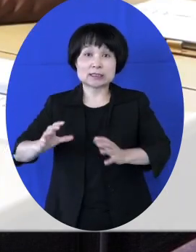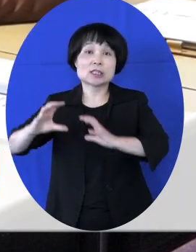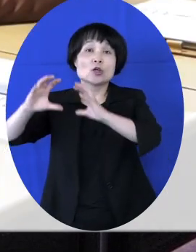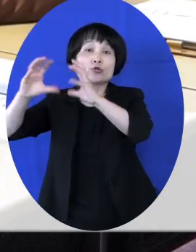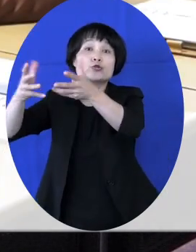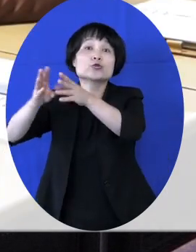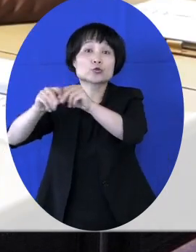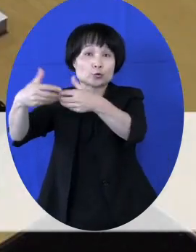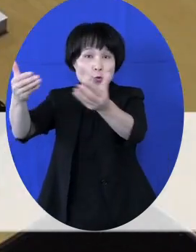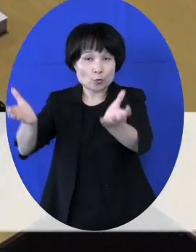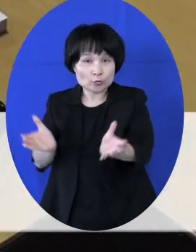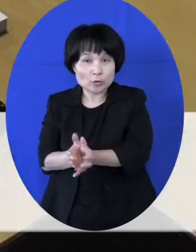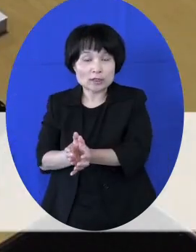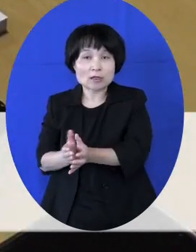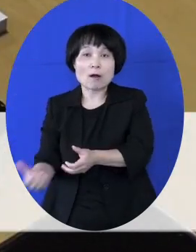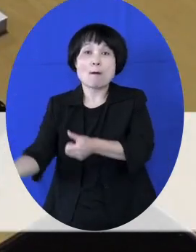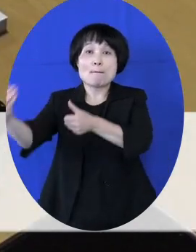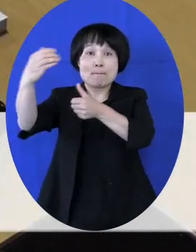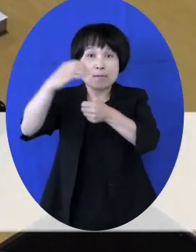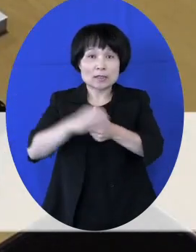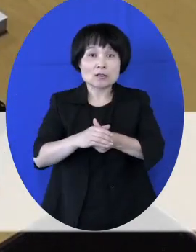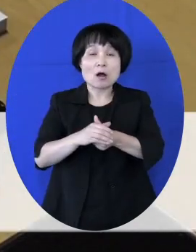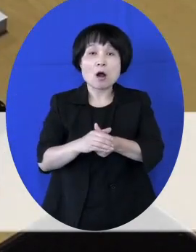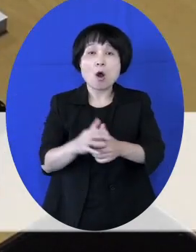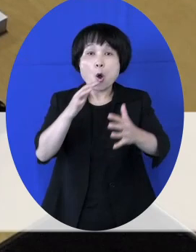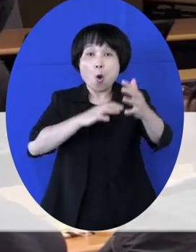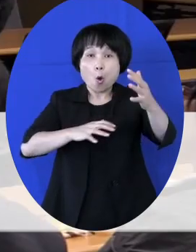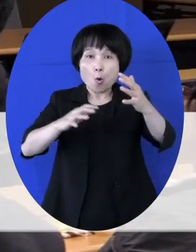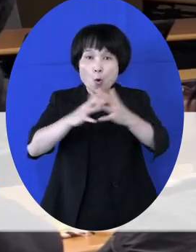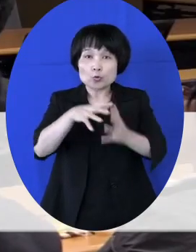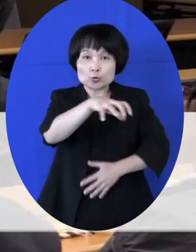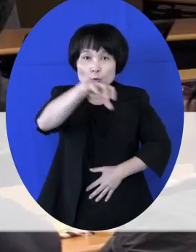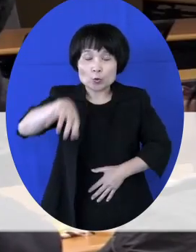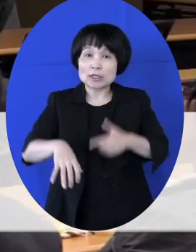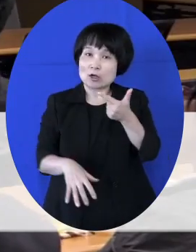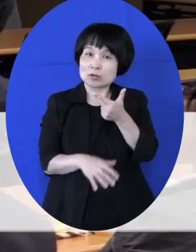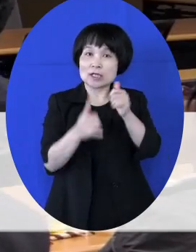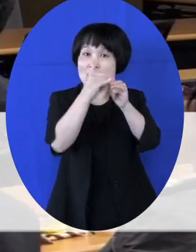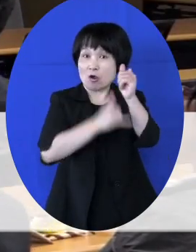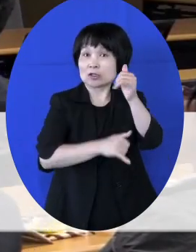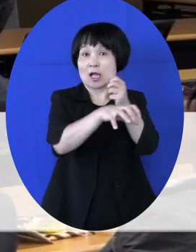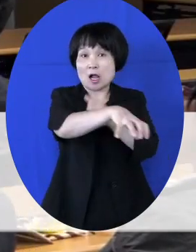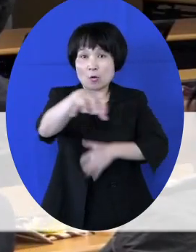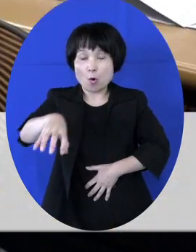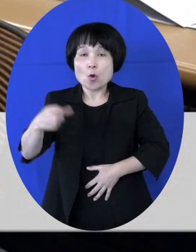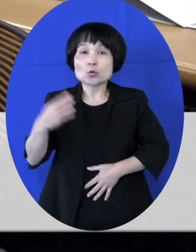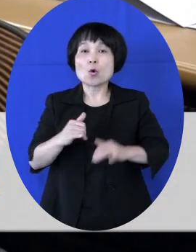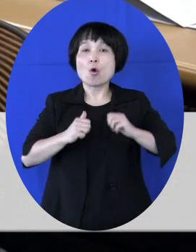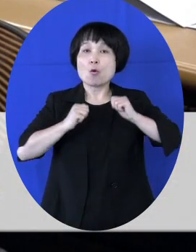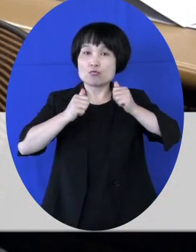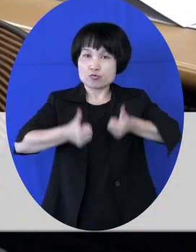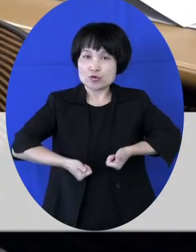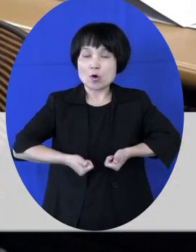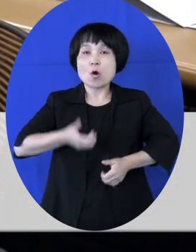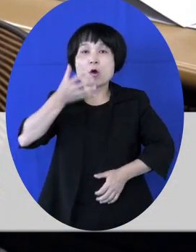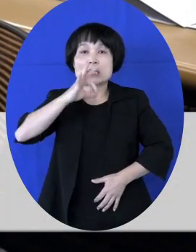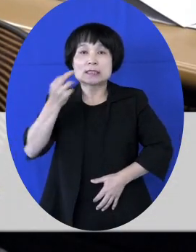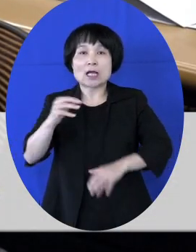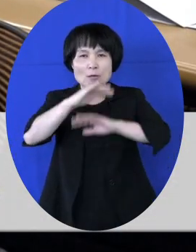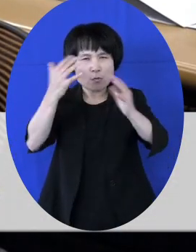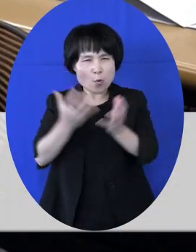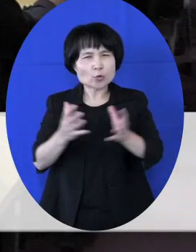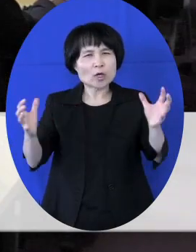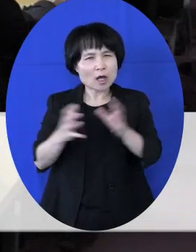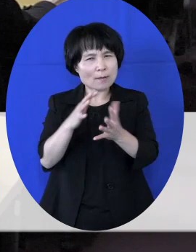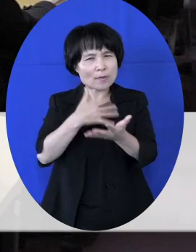공산성과 송산리 고분군 등 공주지역 유적 6개소 등을 포함해 부여 익산 등의 백제 유적 총 26개소에